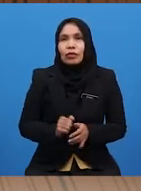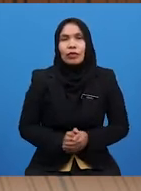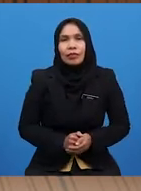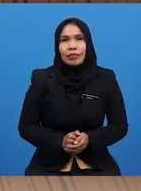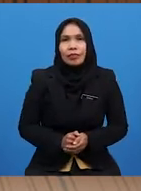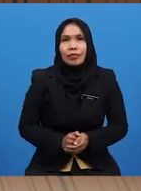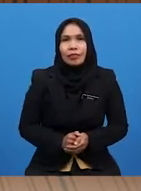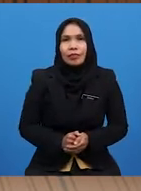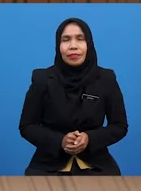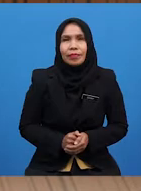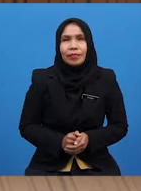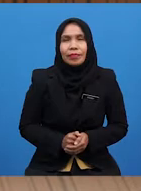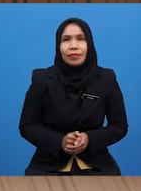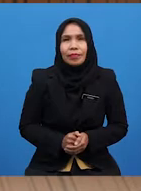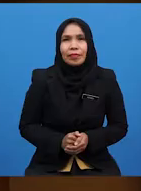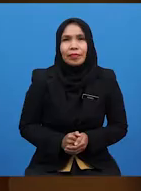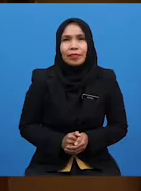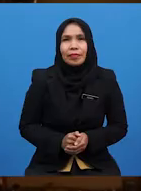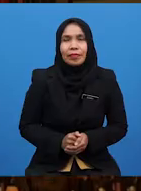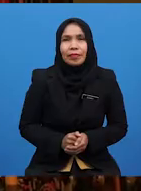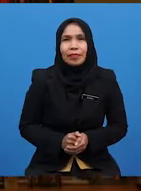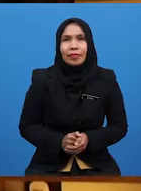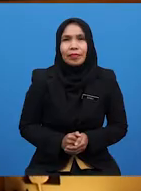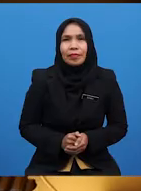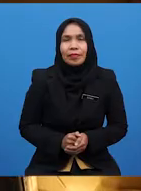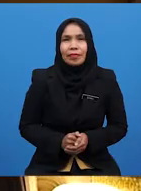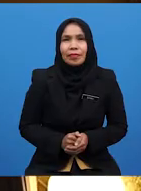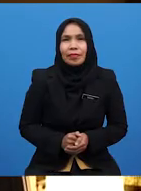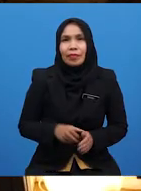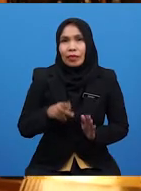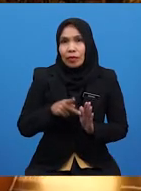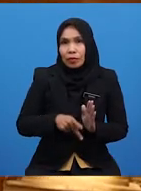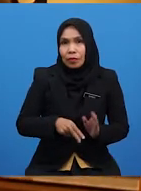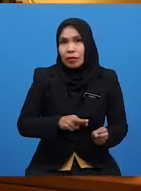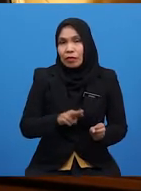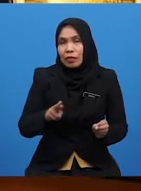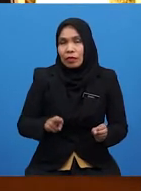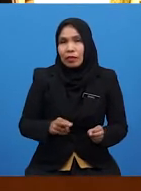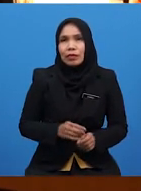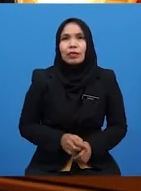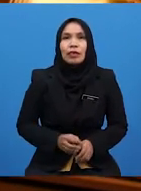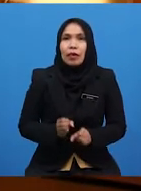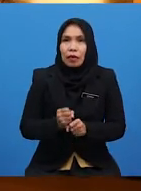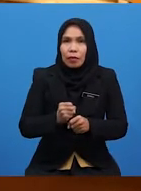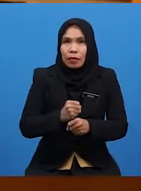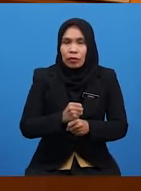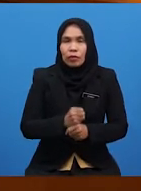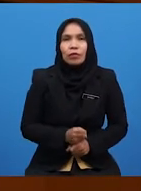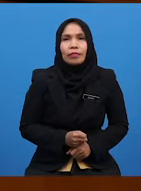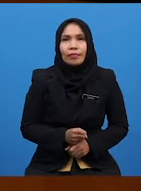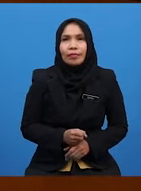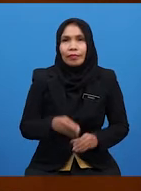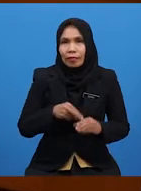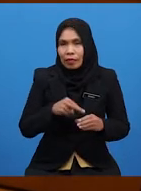persekitaran fisika manusia rekabentuk dalam mana telah menterjemahkan aplikasi